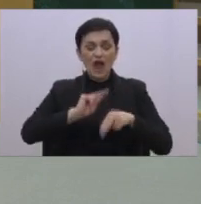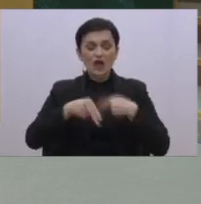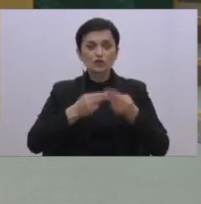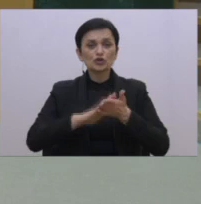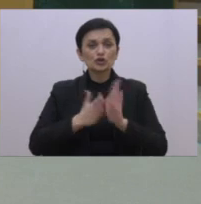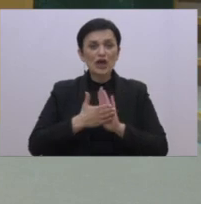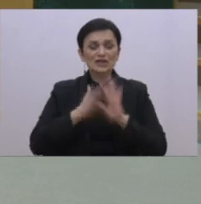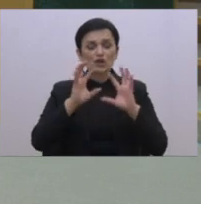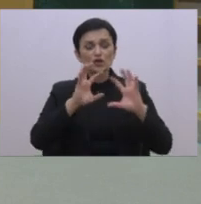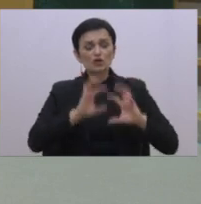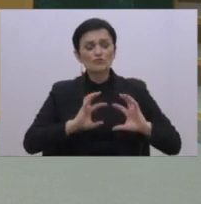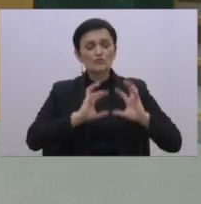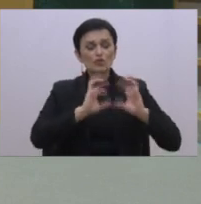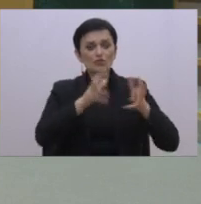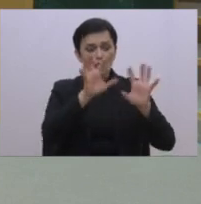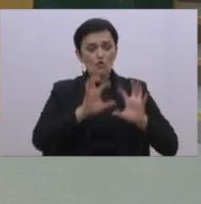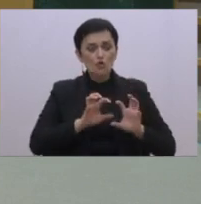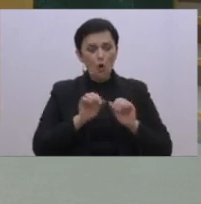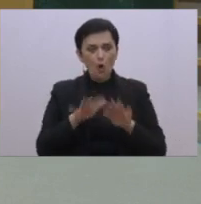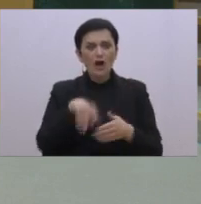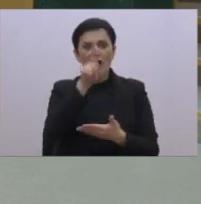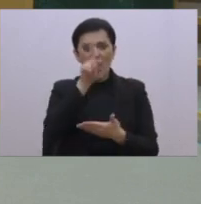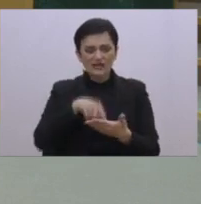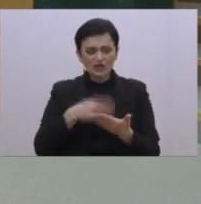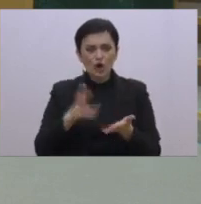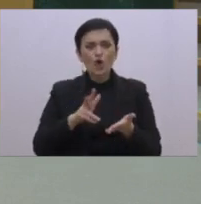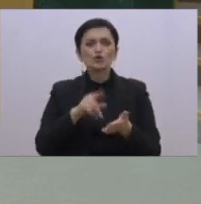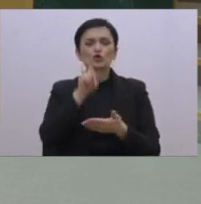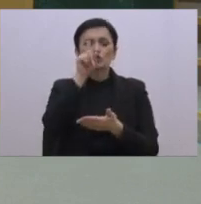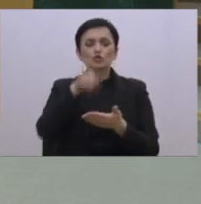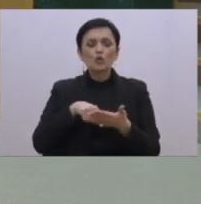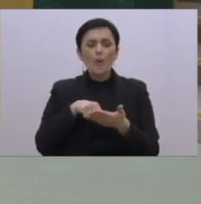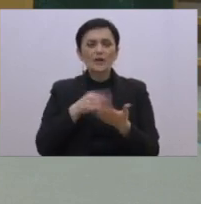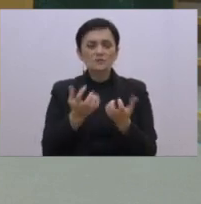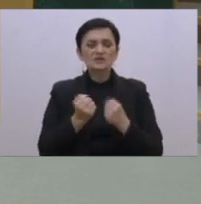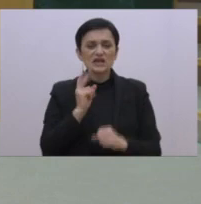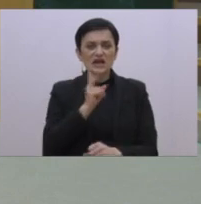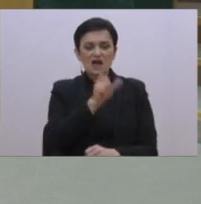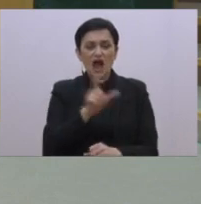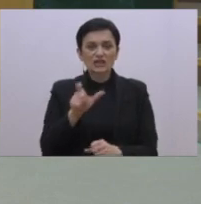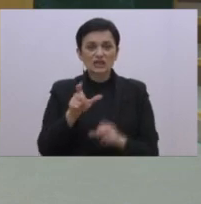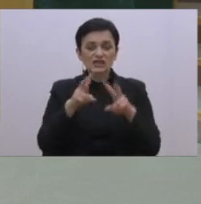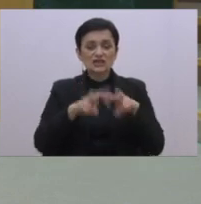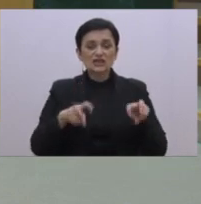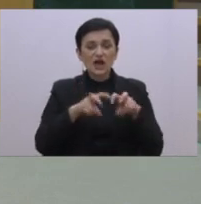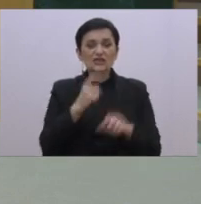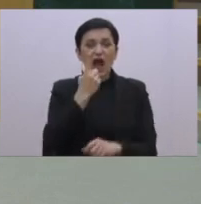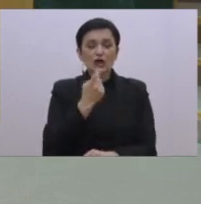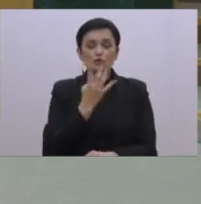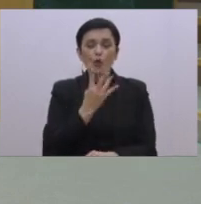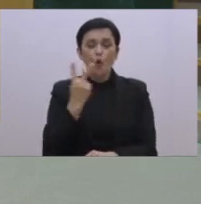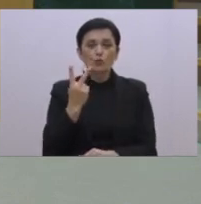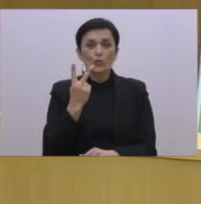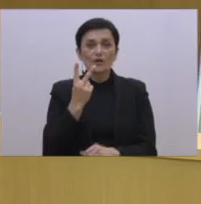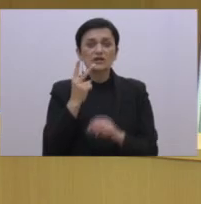şetakhba, konvensiya, angarişi, dobis misakibat zanmut gelini kandidatebi, kansakhi ulat şemoyda, az sormoz da uri, sakalın